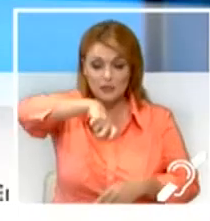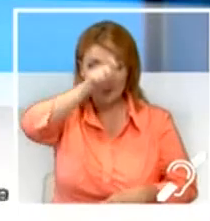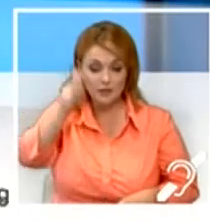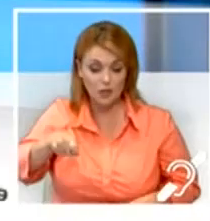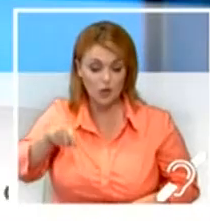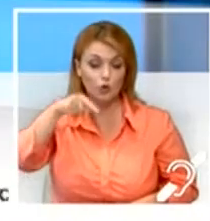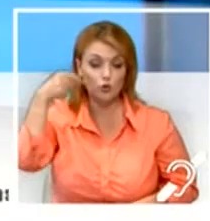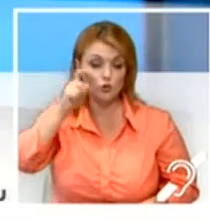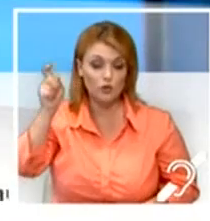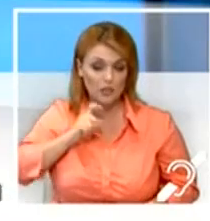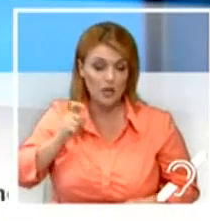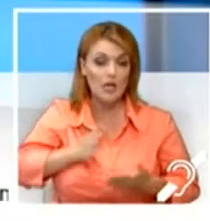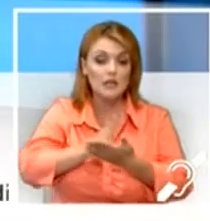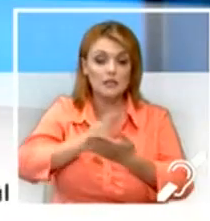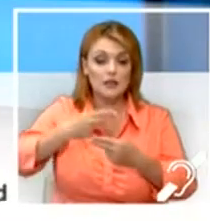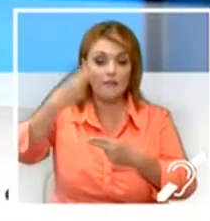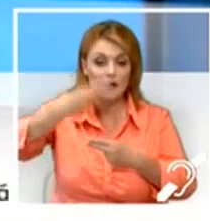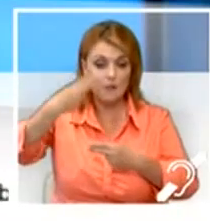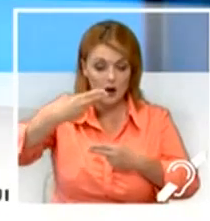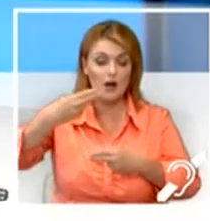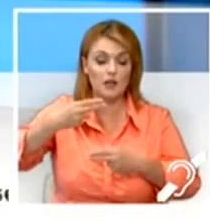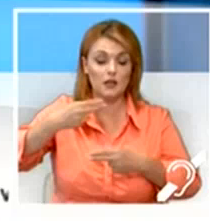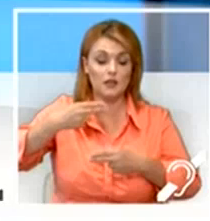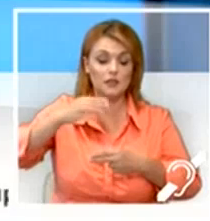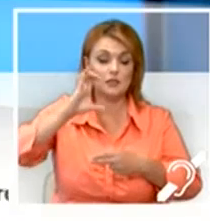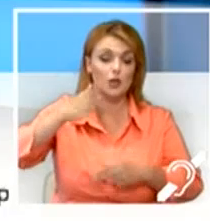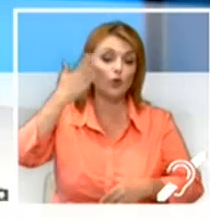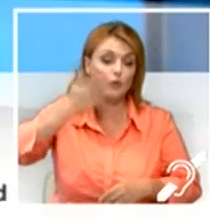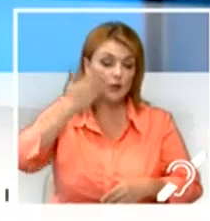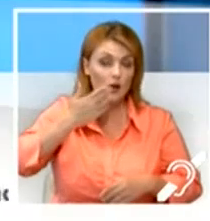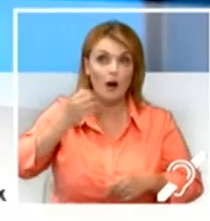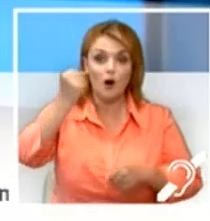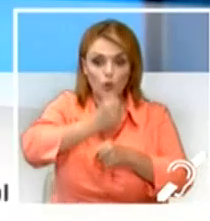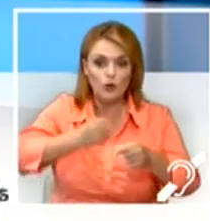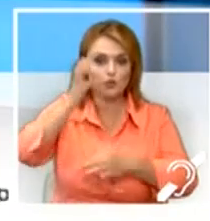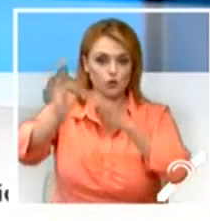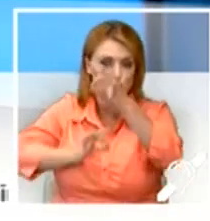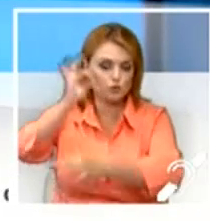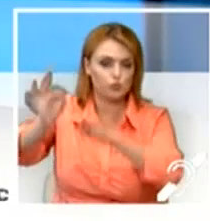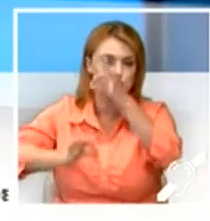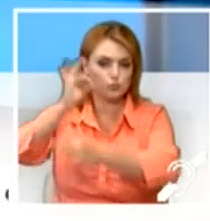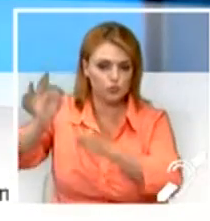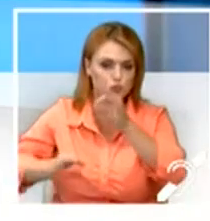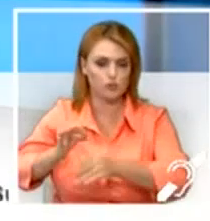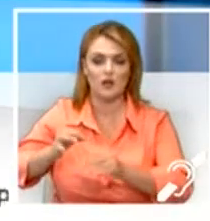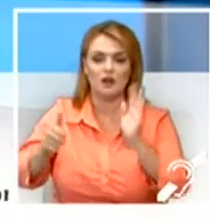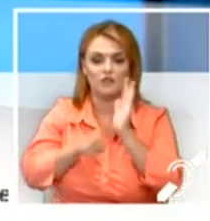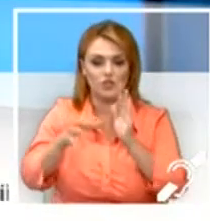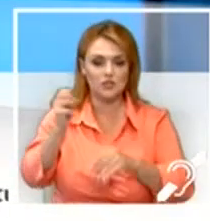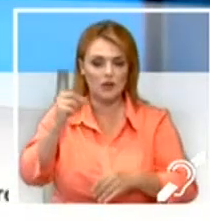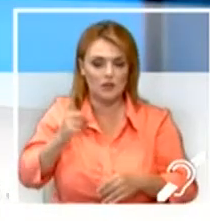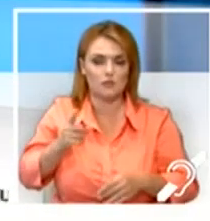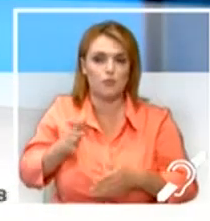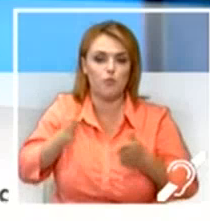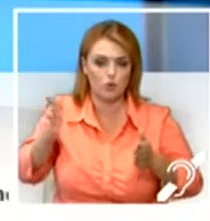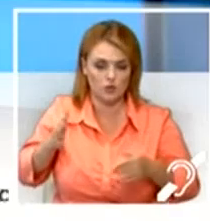războiului ruso-ucrainean, serviciul vamal de la frontiera cu România lucrează la foc continuu, fiind solicitat de 6 ori mai mult decât